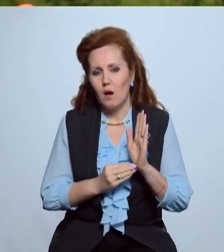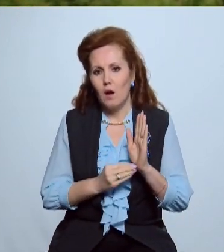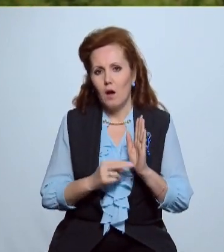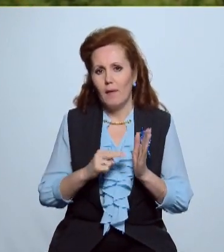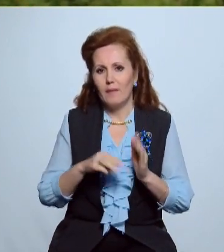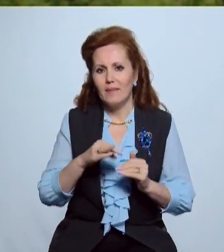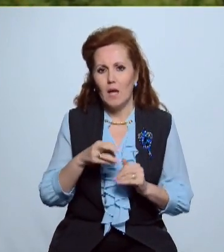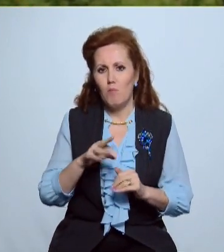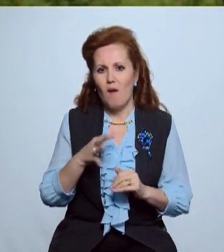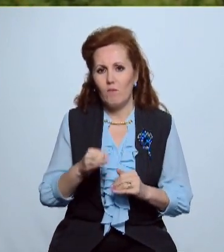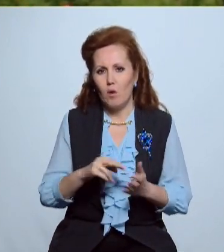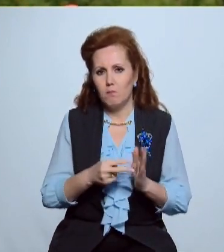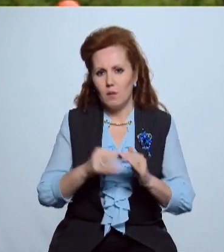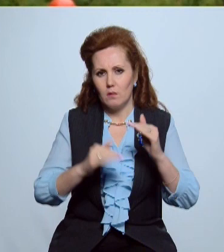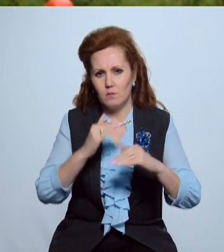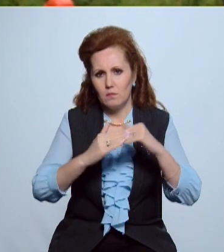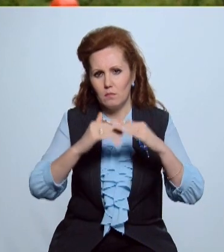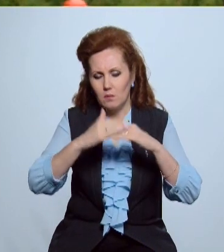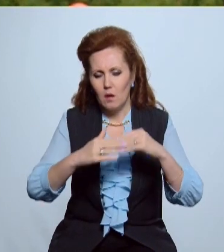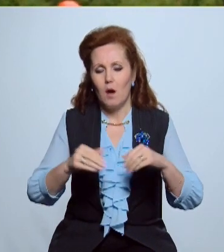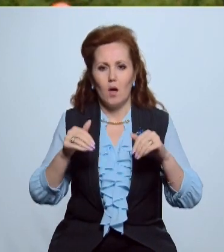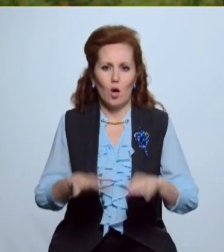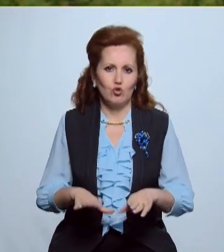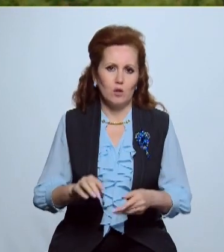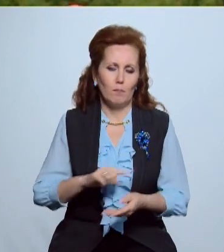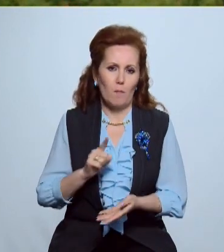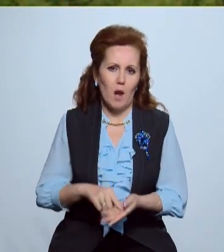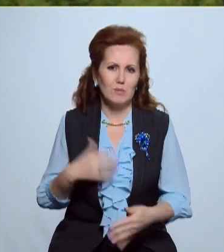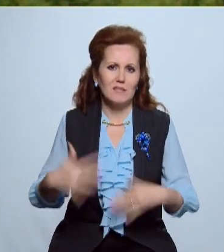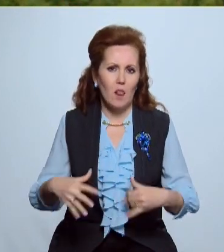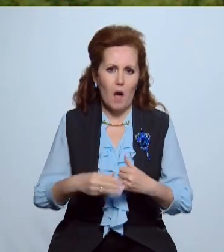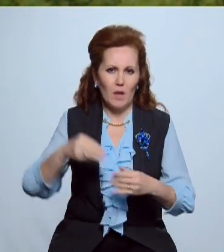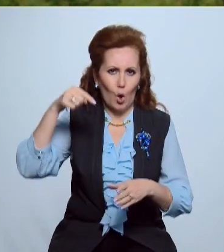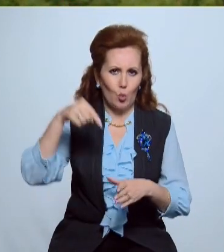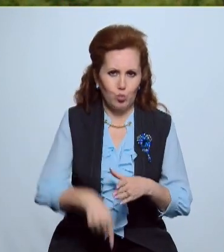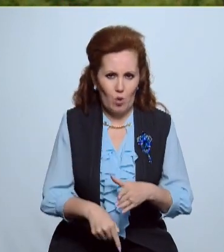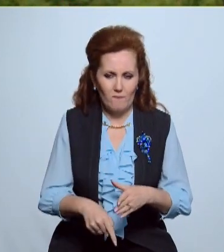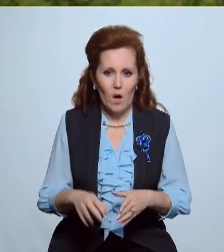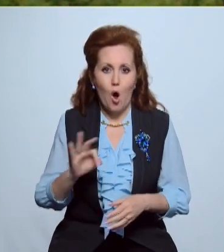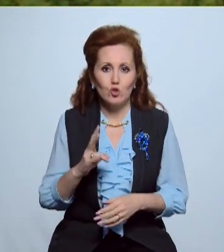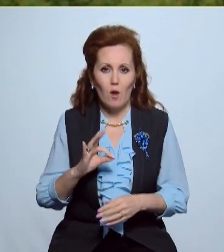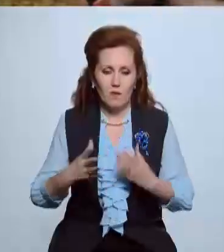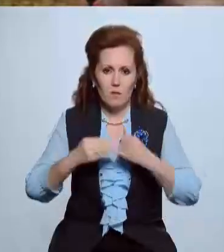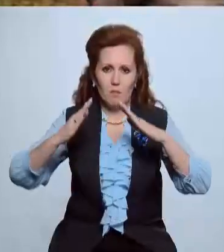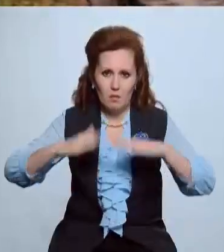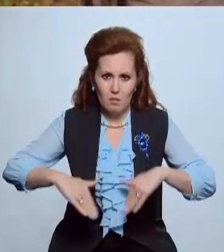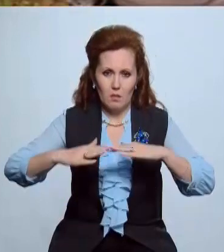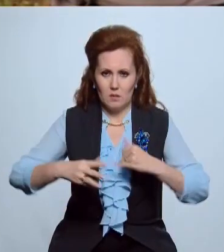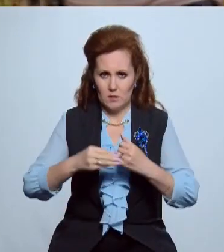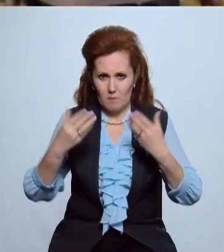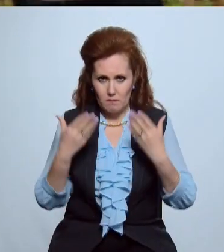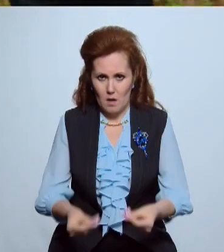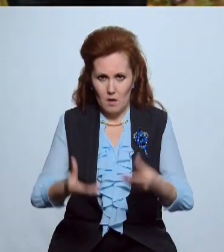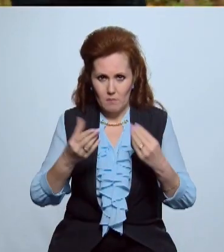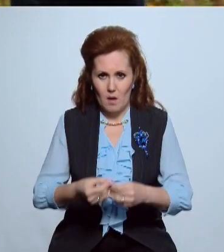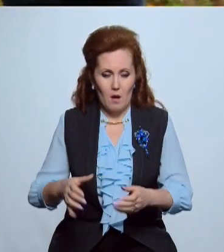и решить проблему слабых грунтов, решить проблему оснований, пучинообразования. Для того, чтобы